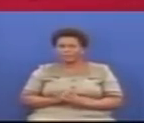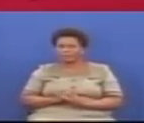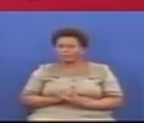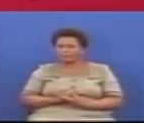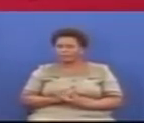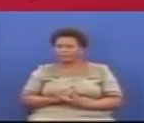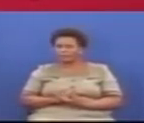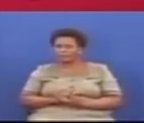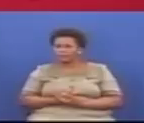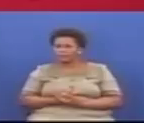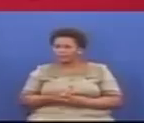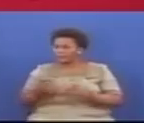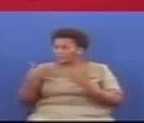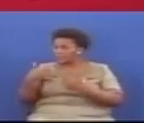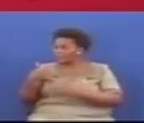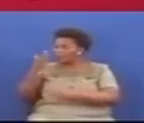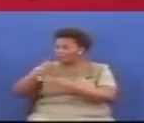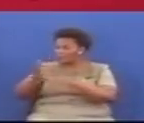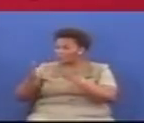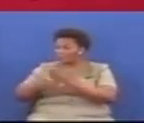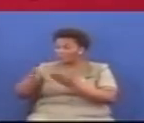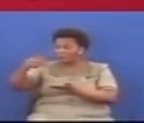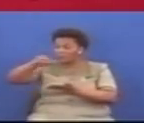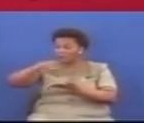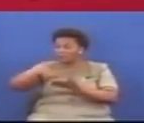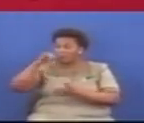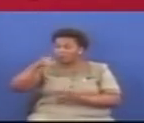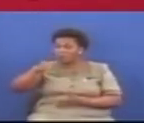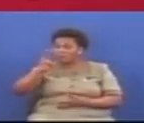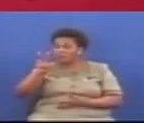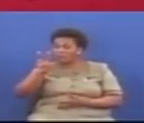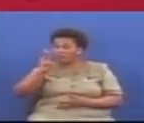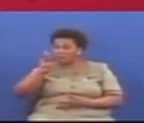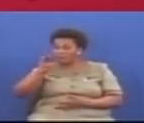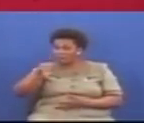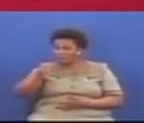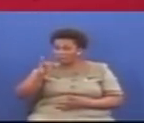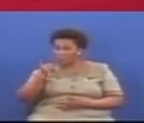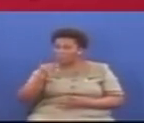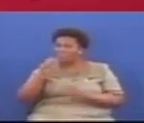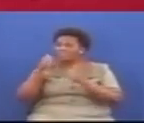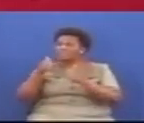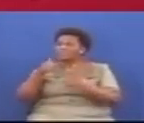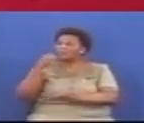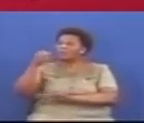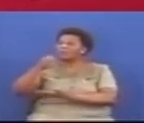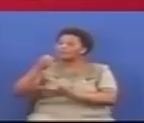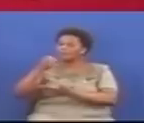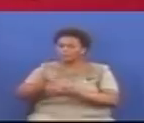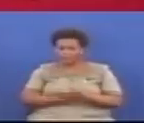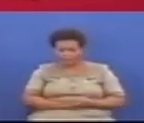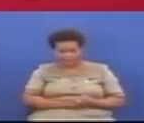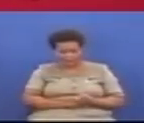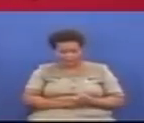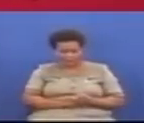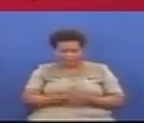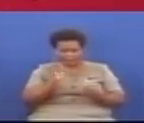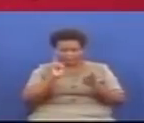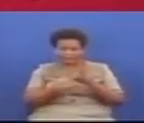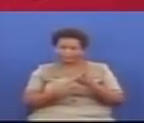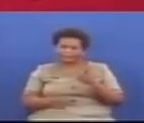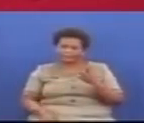ambapo bajeti itakaa vizuri na mpango wetu utaanza utekelezaji wake mara moja. Swali la pili, Mheshimiwa